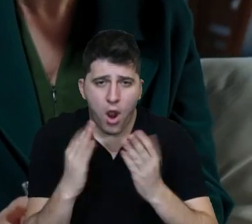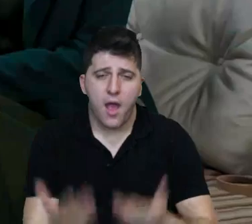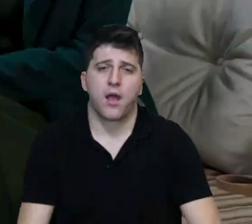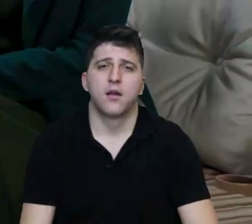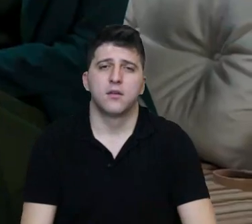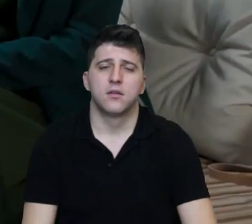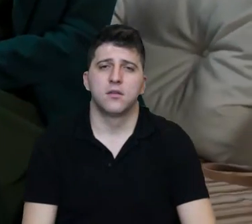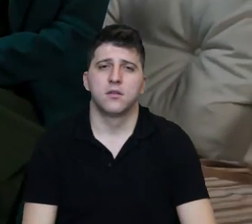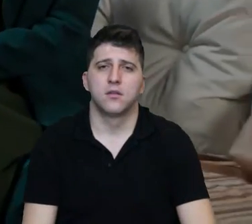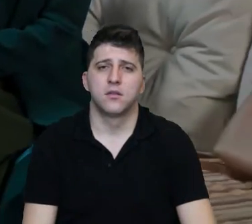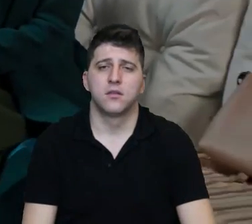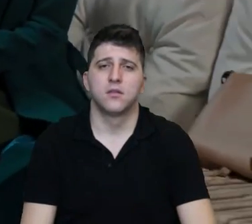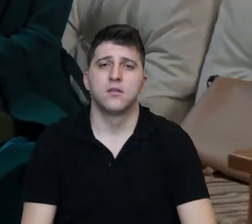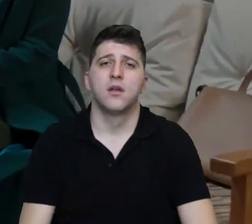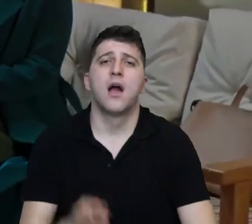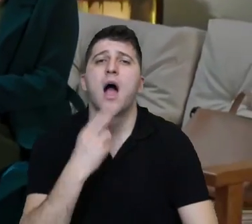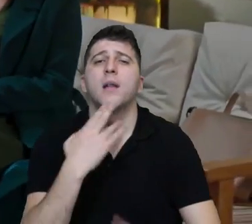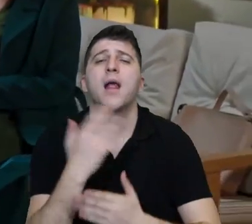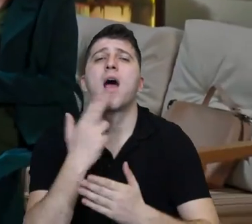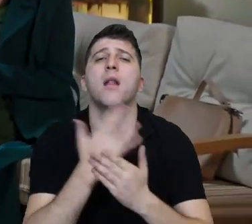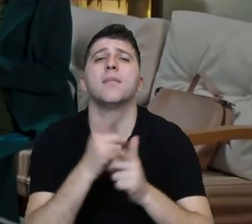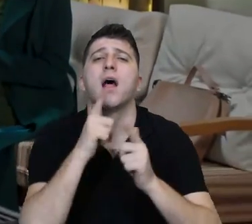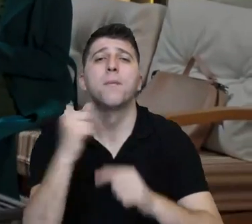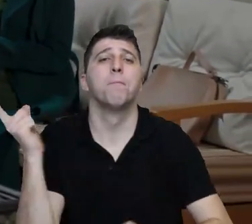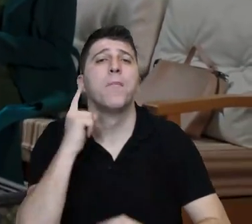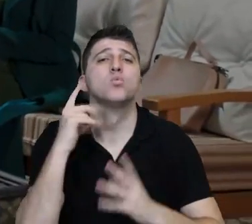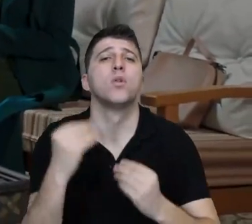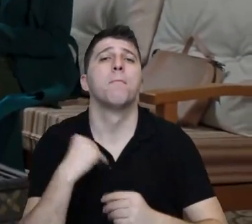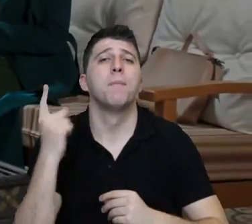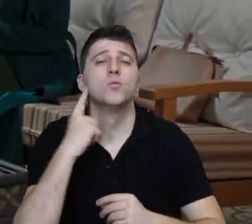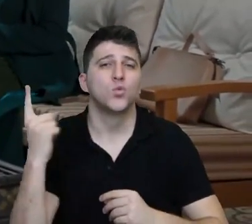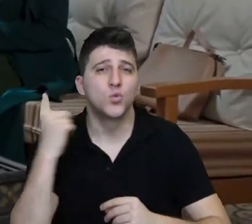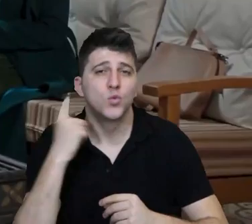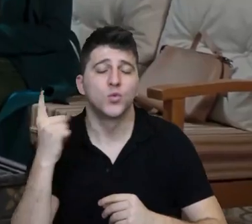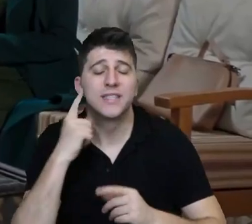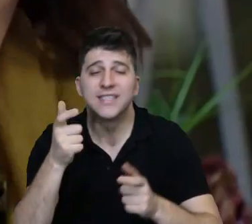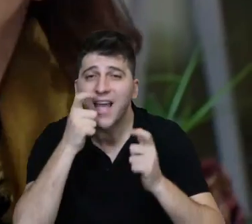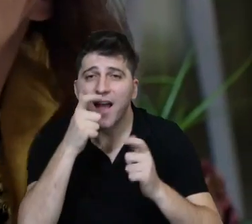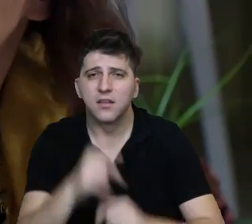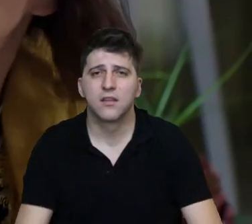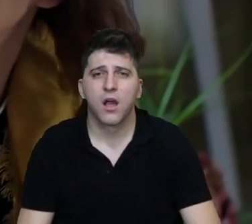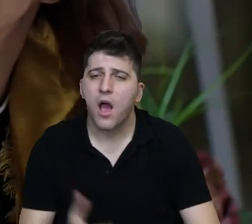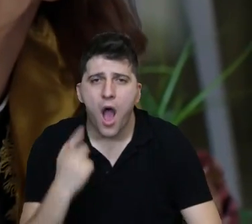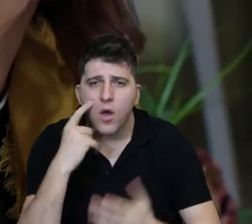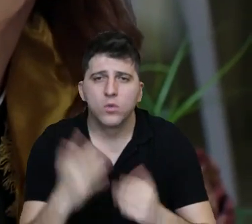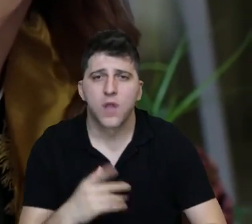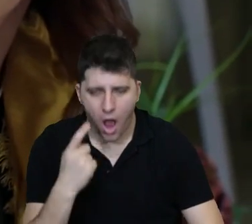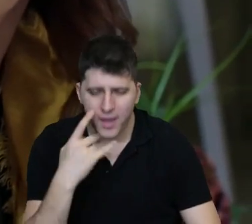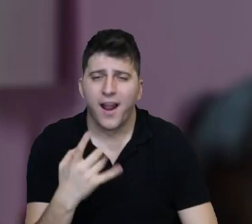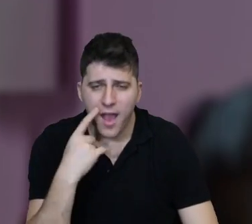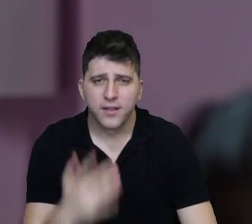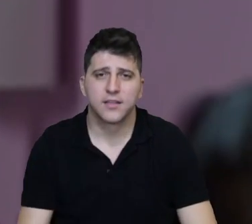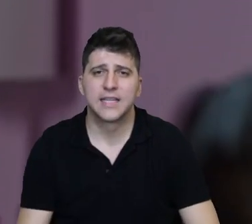canım. Hanımlar, hanımlar. Meşhur oluyoruz, duyduk duymadık demeyin. Hayır olsun. Hayır,